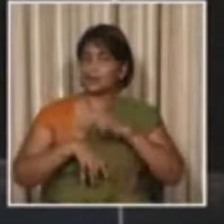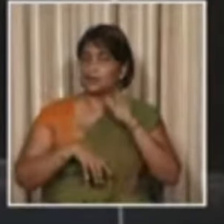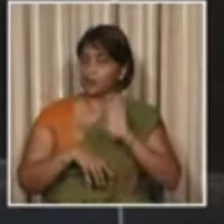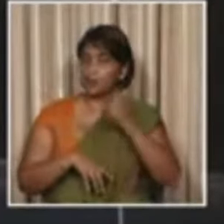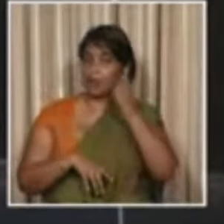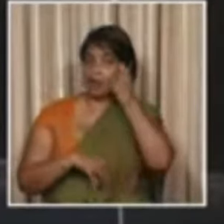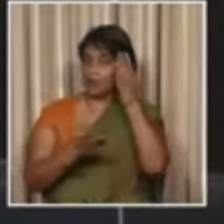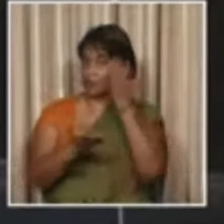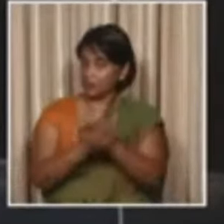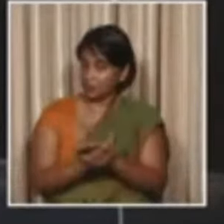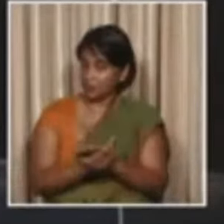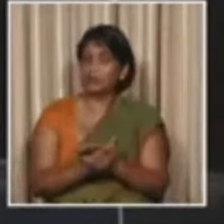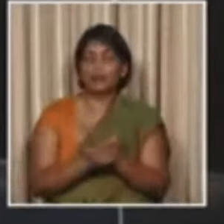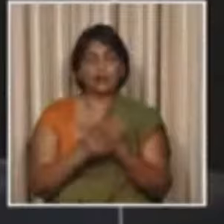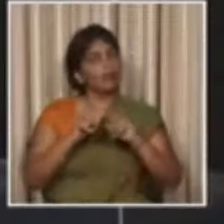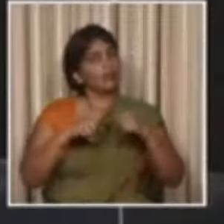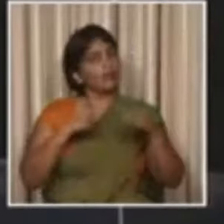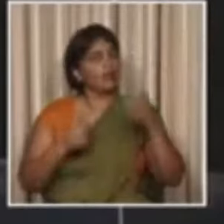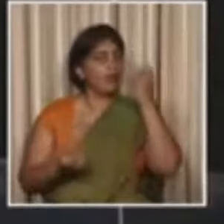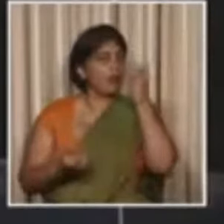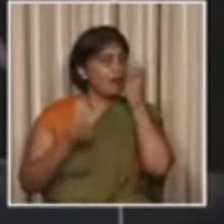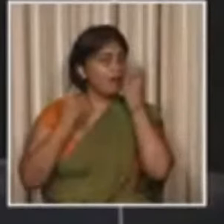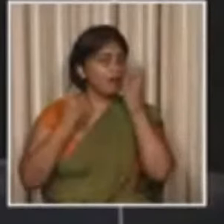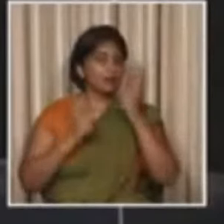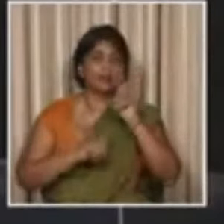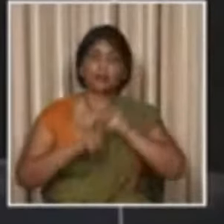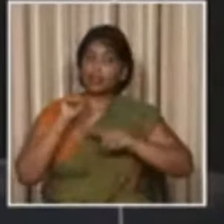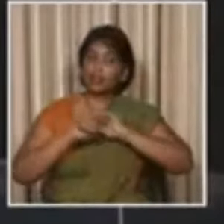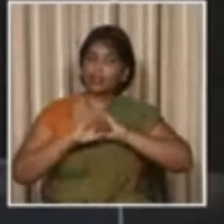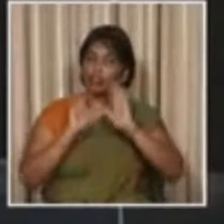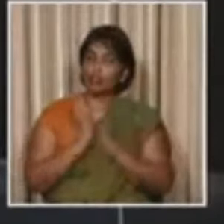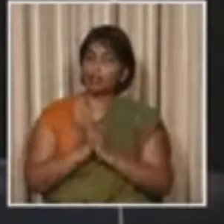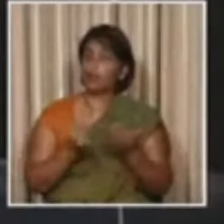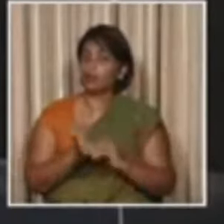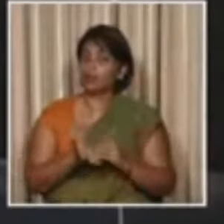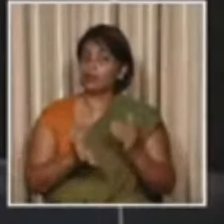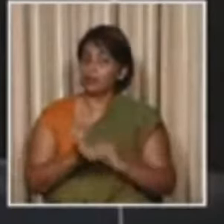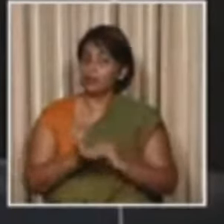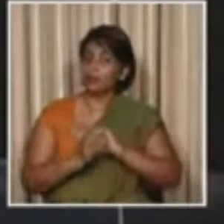යෝජනා සහ අනිකුත් යෝජනා සහ කතා කරපු වාර ගණන් සහ